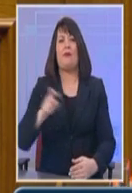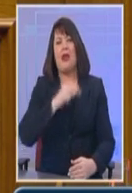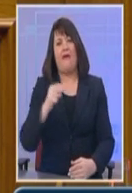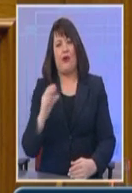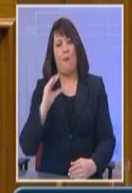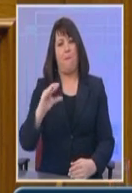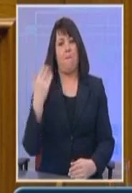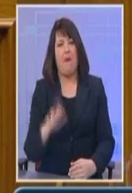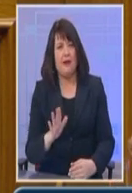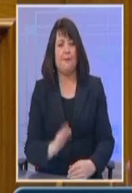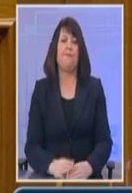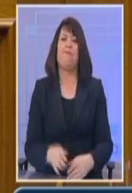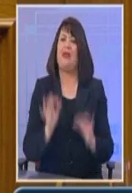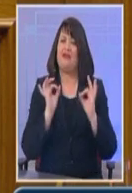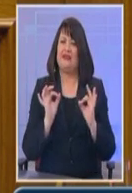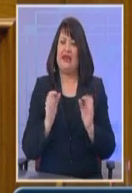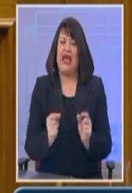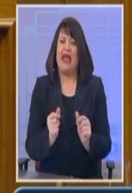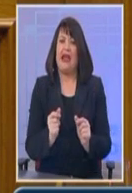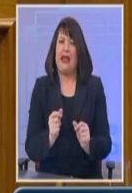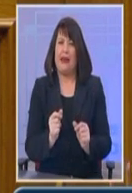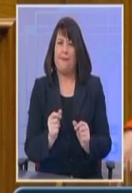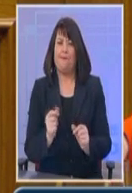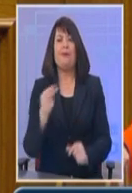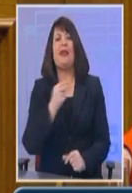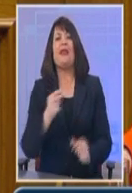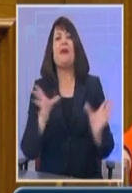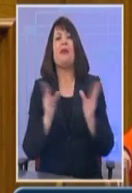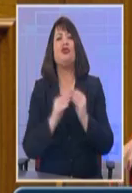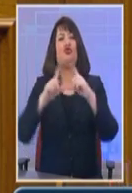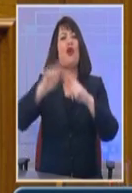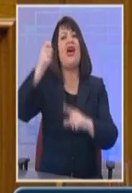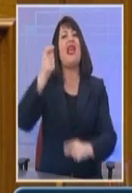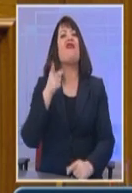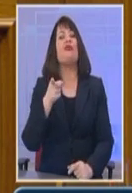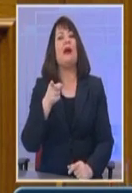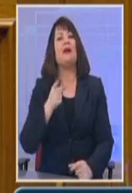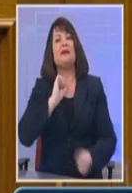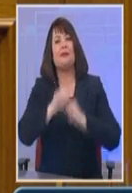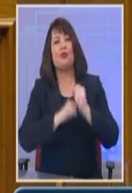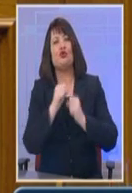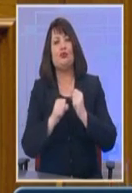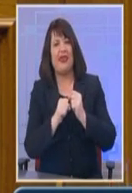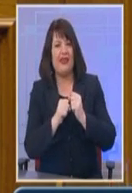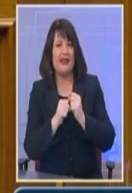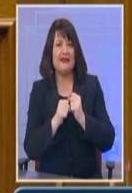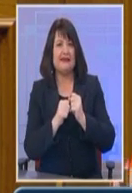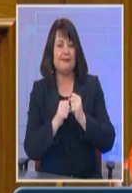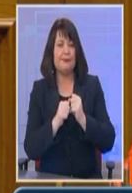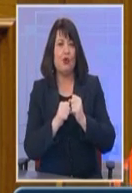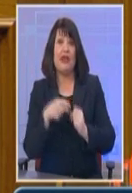ευρώ. Και βεβαίως είχε ρυθμιστεί και το ζήτημα του ρεύματος που προσπαθείτε τώρα να παρουσιάσετε ότι το κάνατε